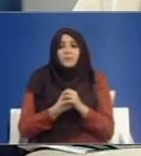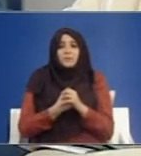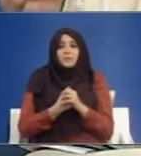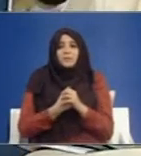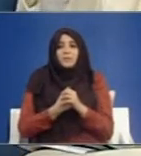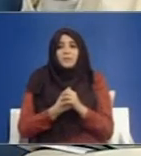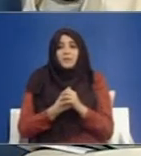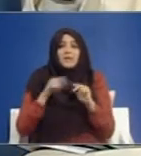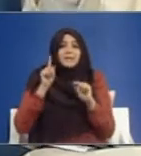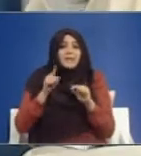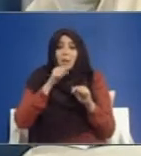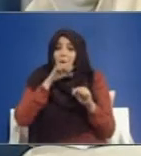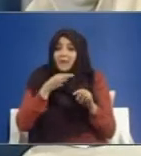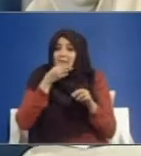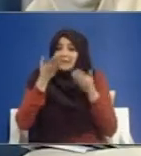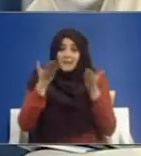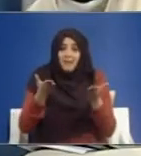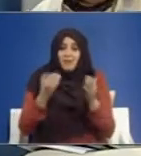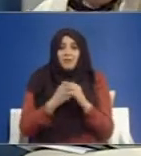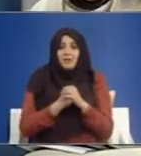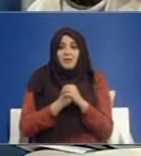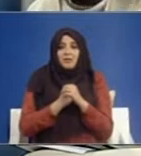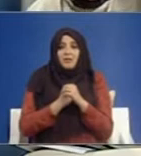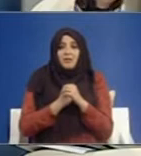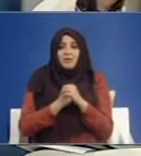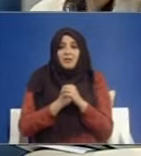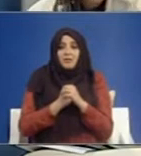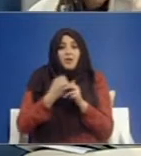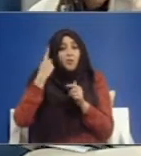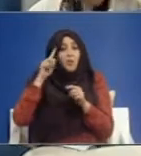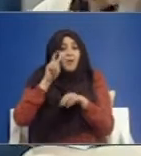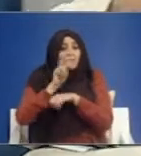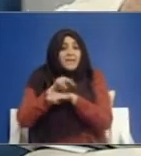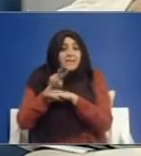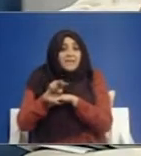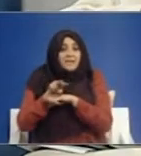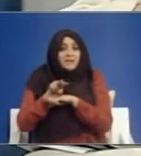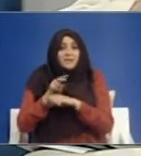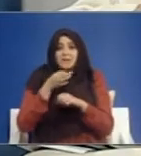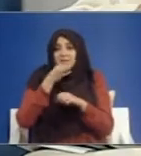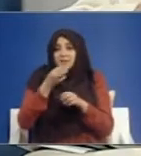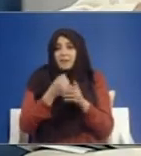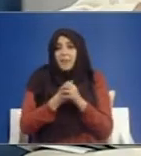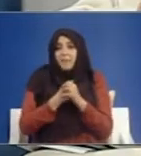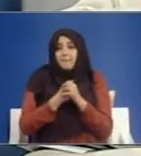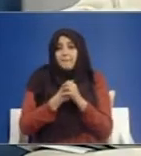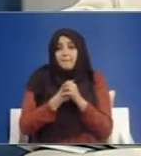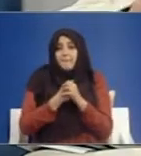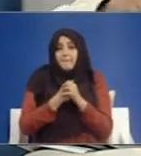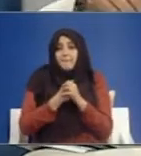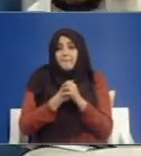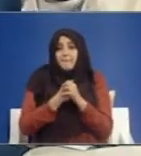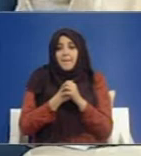الذي أخبرنا به سيدنا رسول الله صلى الله عليه وسلم. أما عن الزيارات، الزيارة قال: ألا كنت